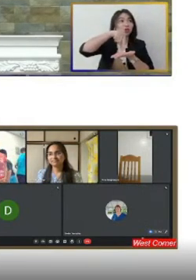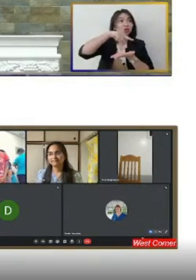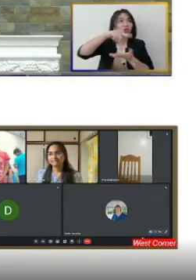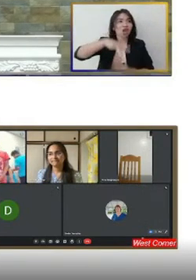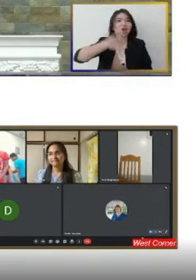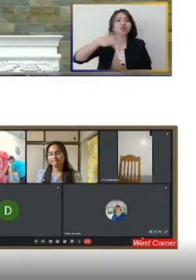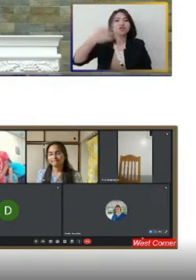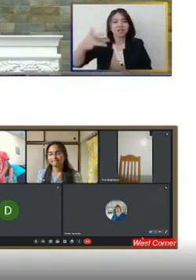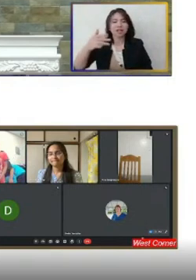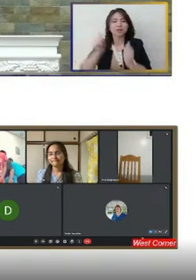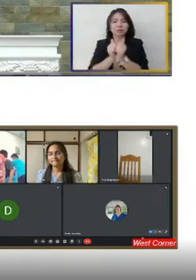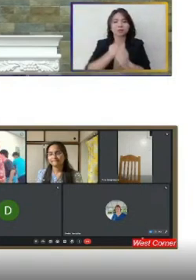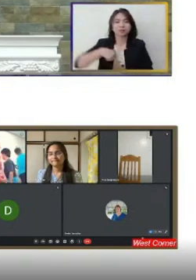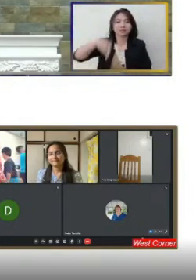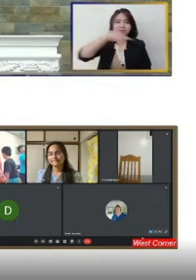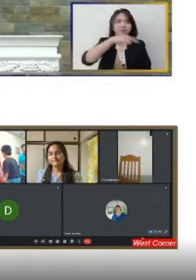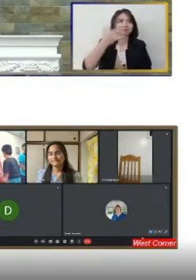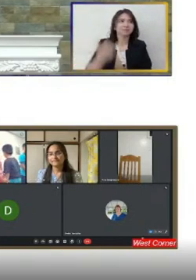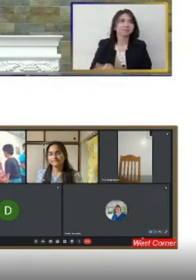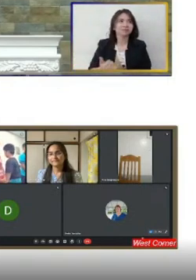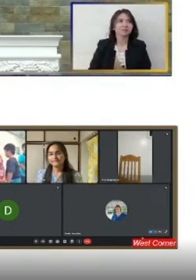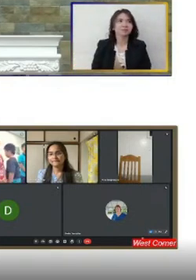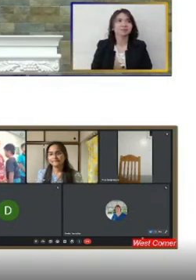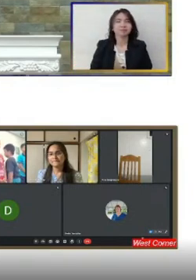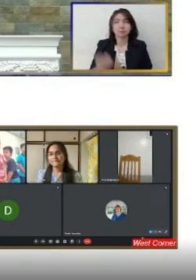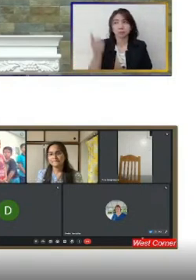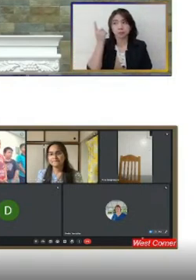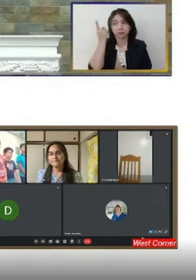eh. Oh? At,